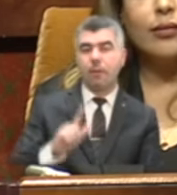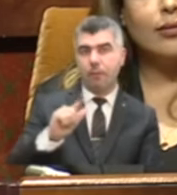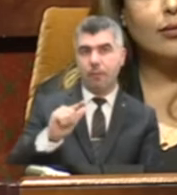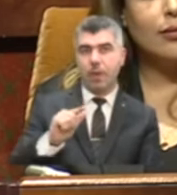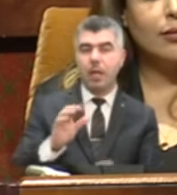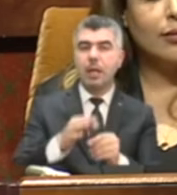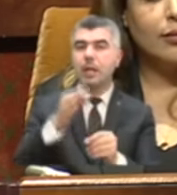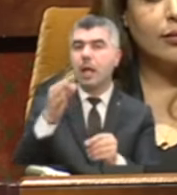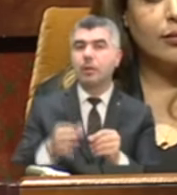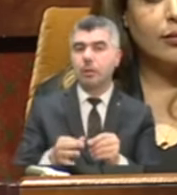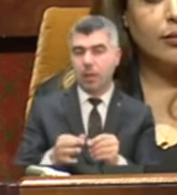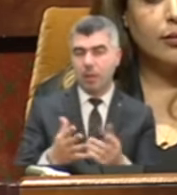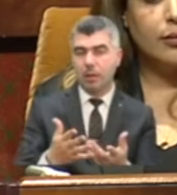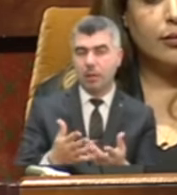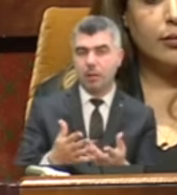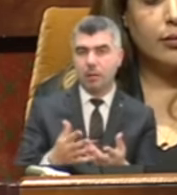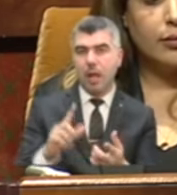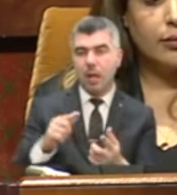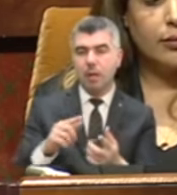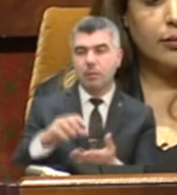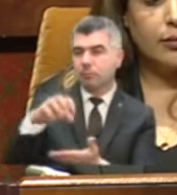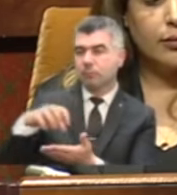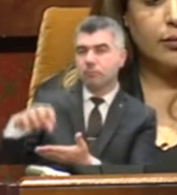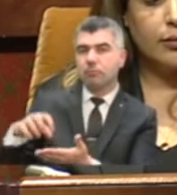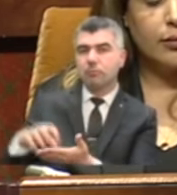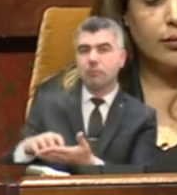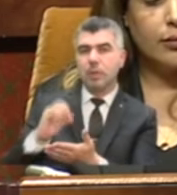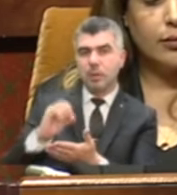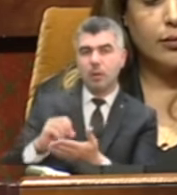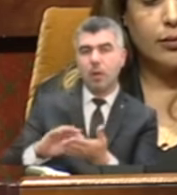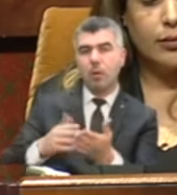الناتج عن بعض المطارح العمومية على